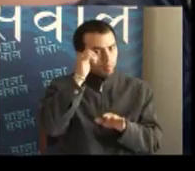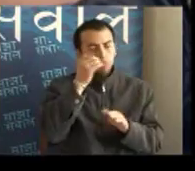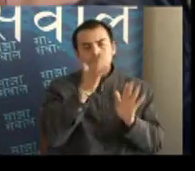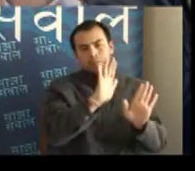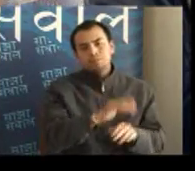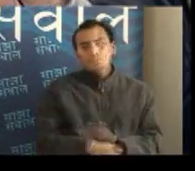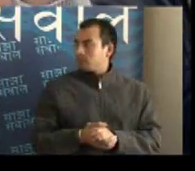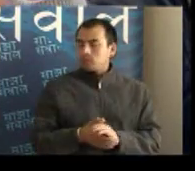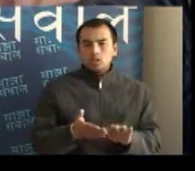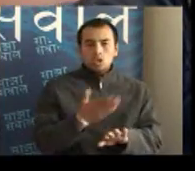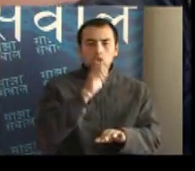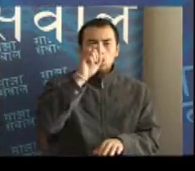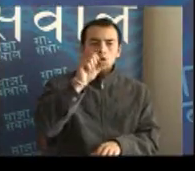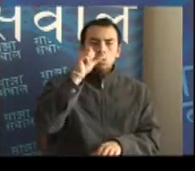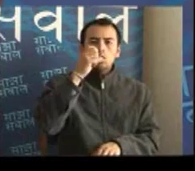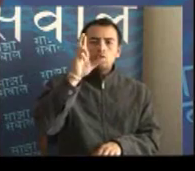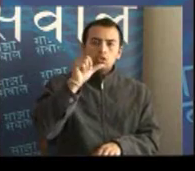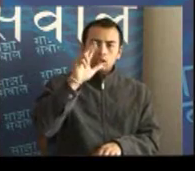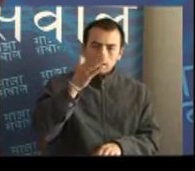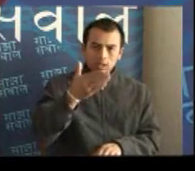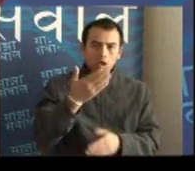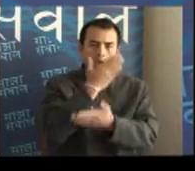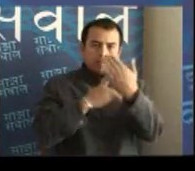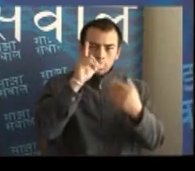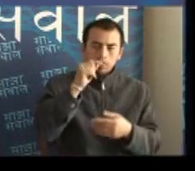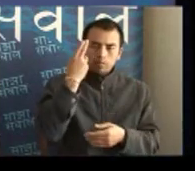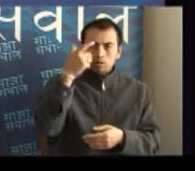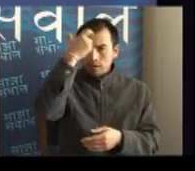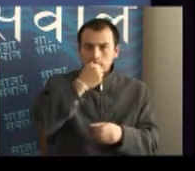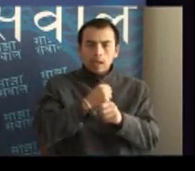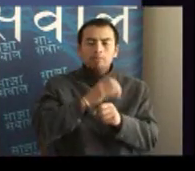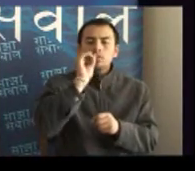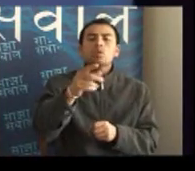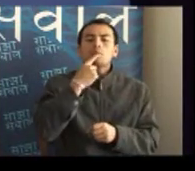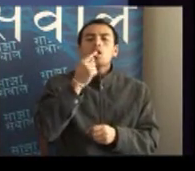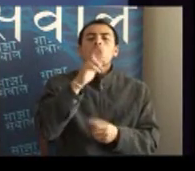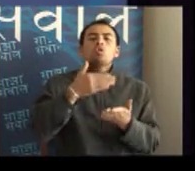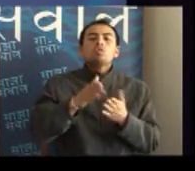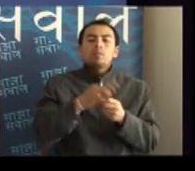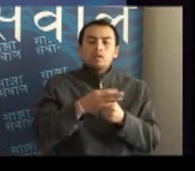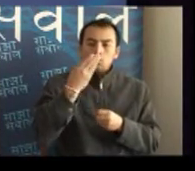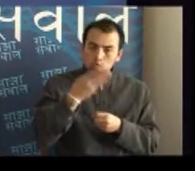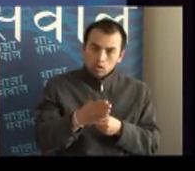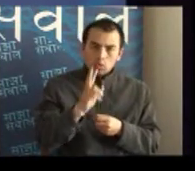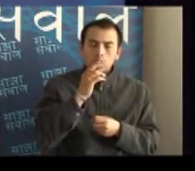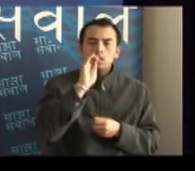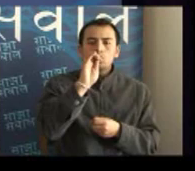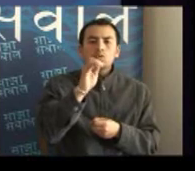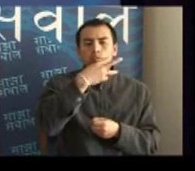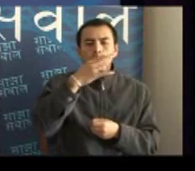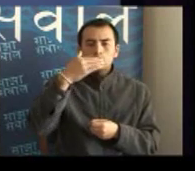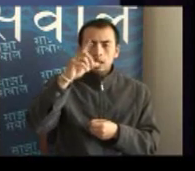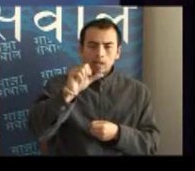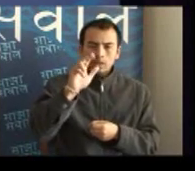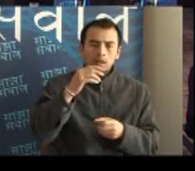भयो। अघि गजेन्द्रजीले उठाउनु भएको चाहिँ अपाङ्गता भएको व्यक्तिलाई रोजगारी दियो भने कर छुटको व्यवस्था हुन्छ भनेर, सुशीलाजी तपाईँ आन्तरिक